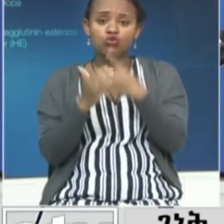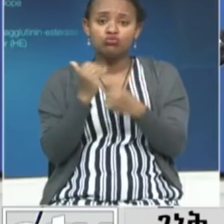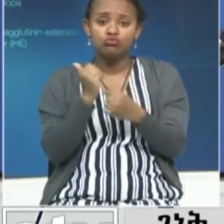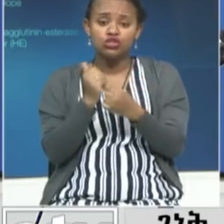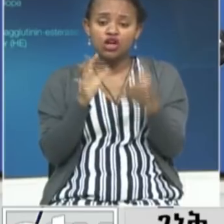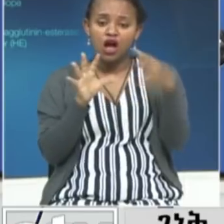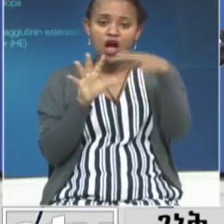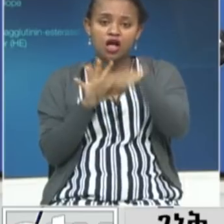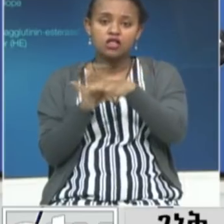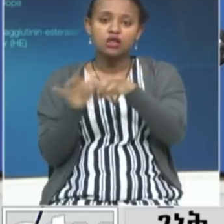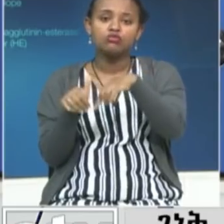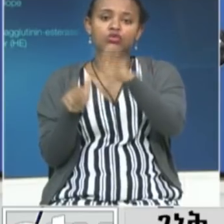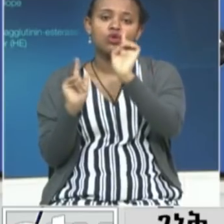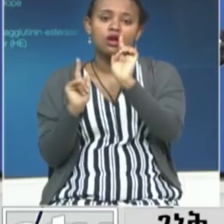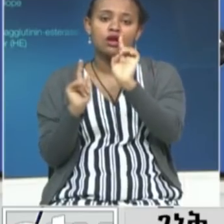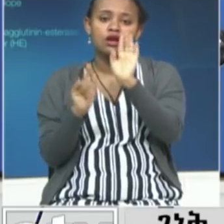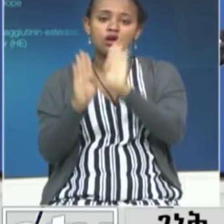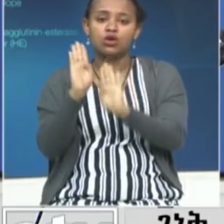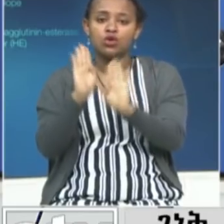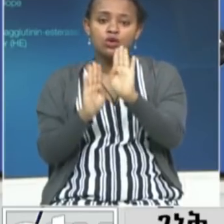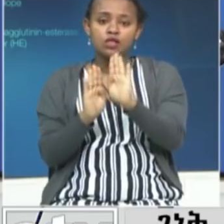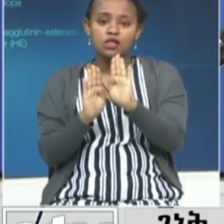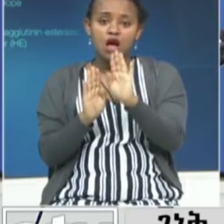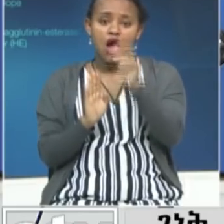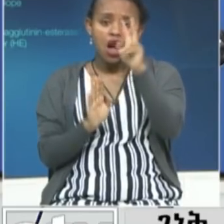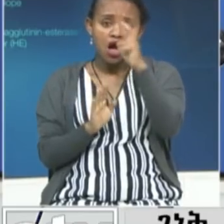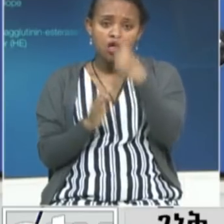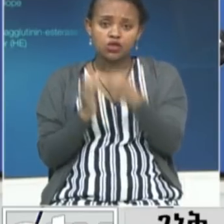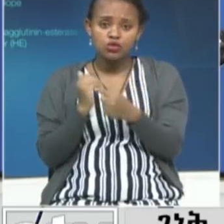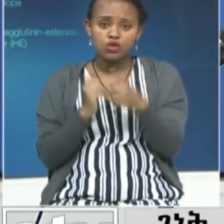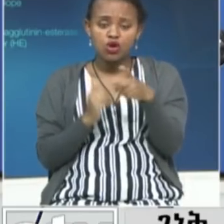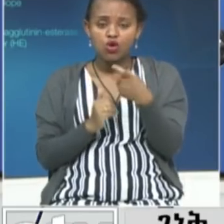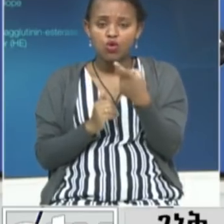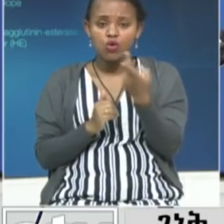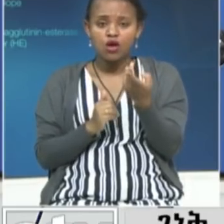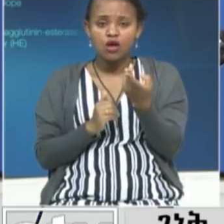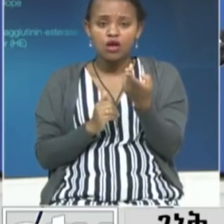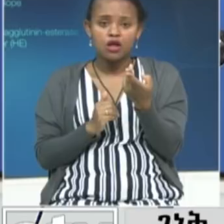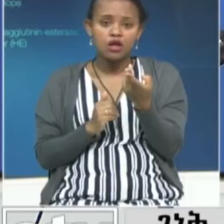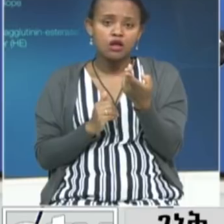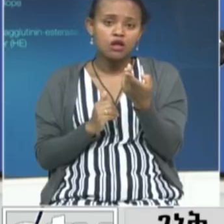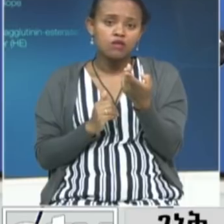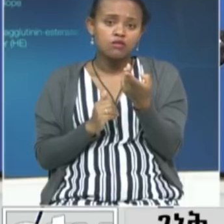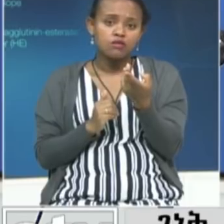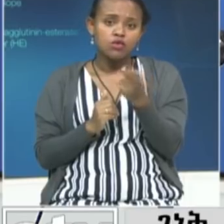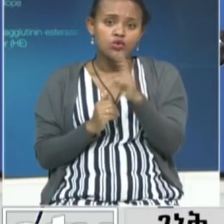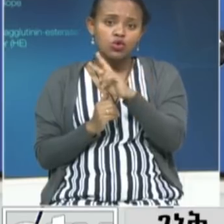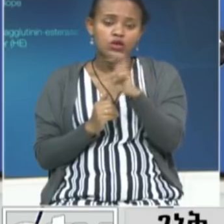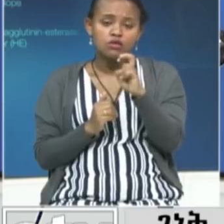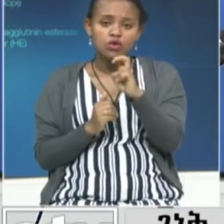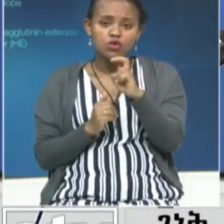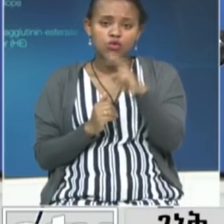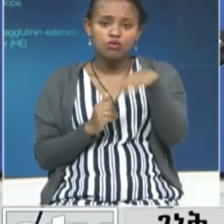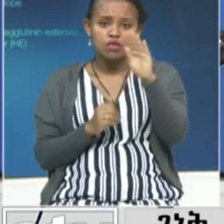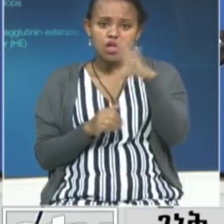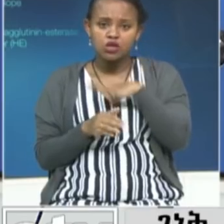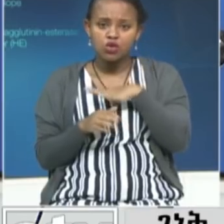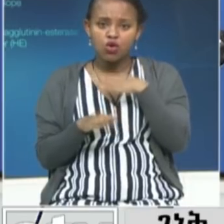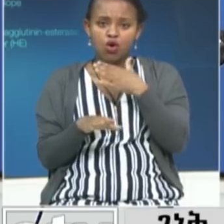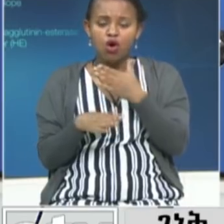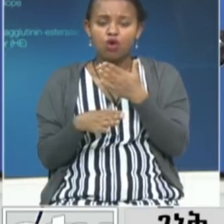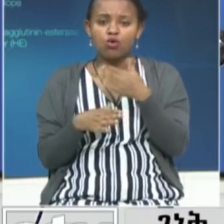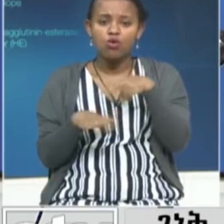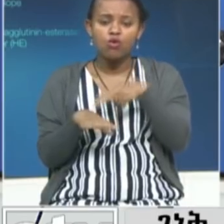መተው አለማሳፈር ወይም ደግሞ ጉሮ 250 ሰው ጭኖ አትራፊም አልነበረም